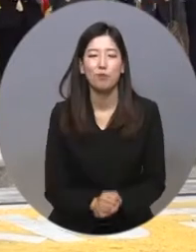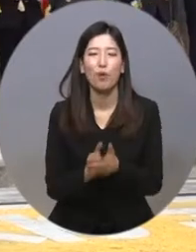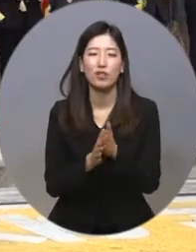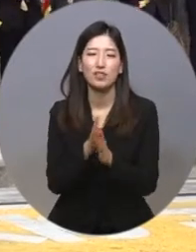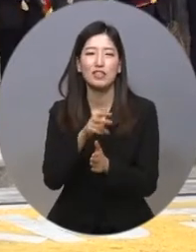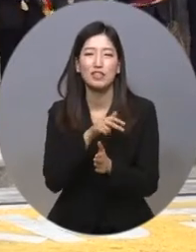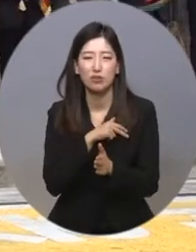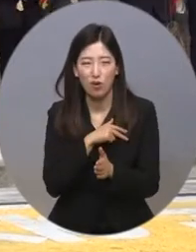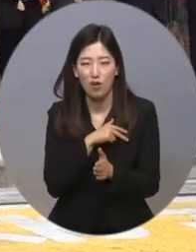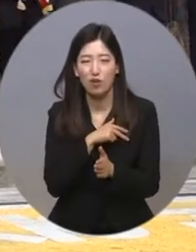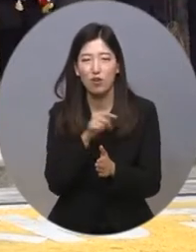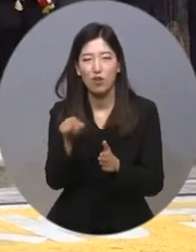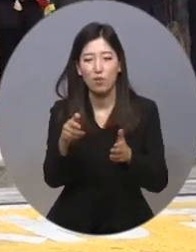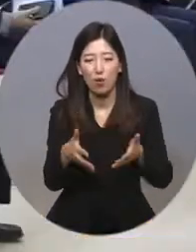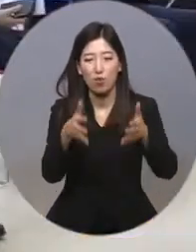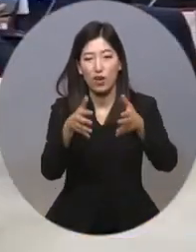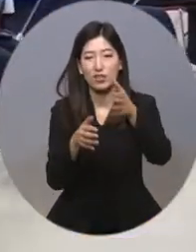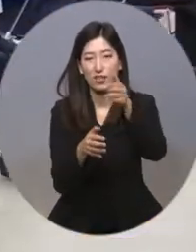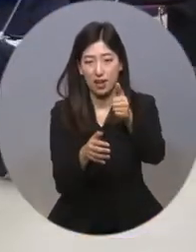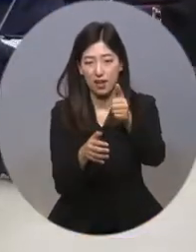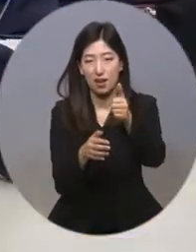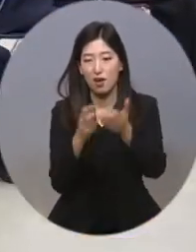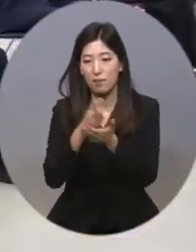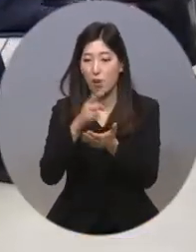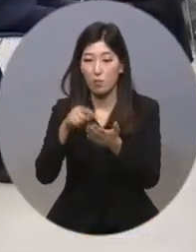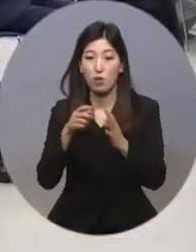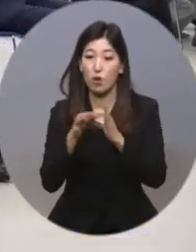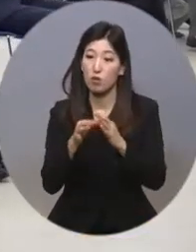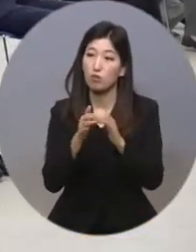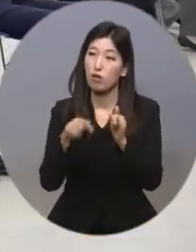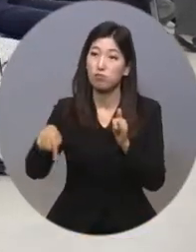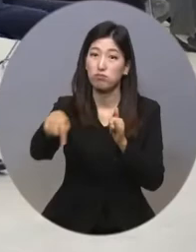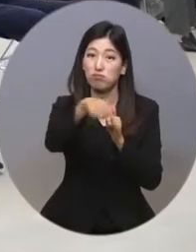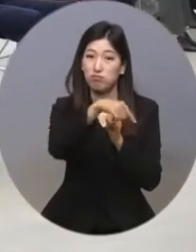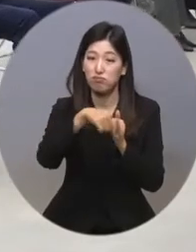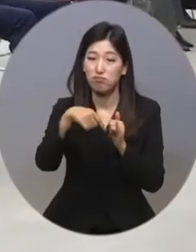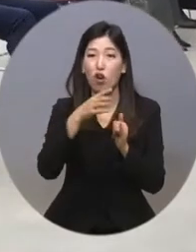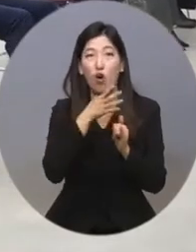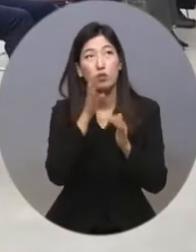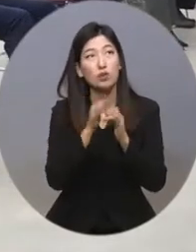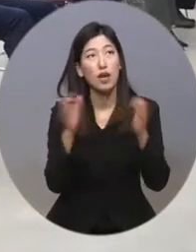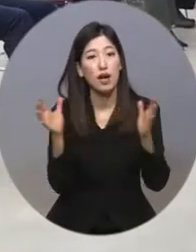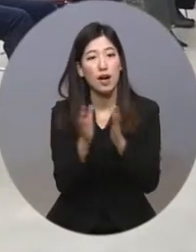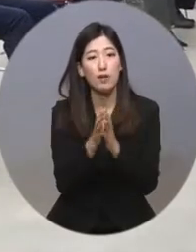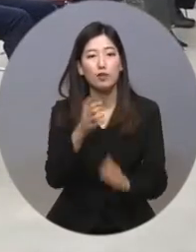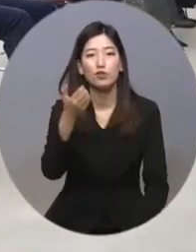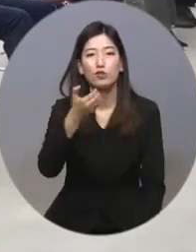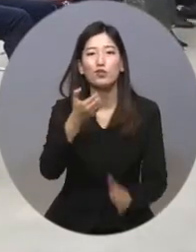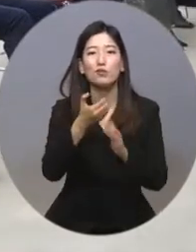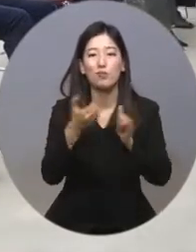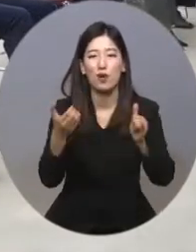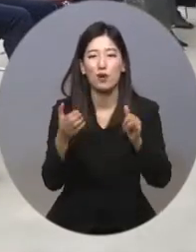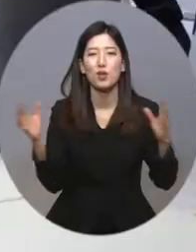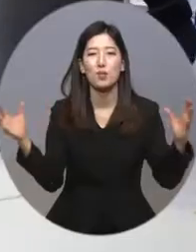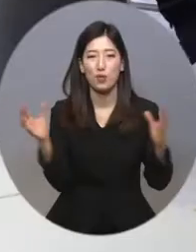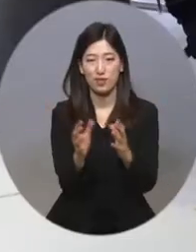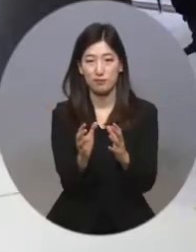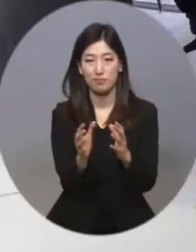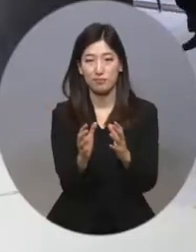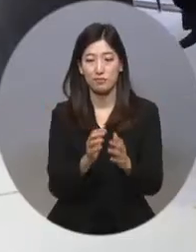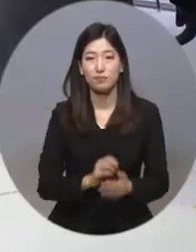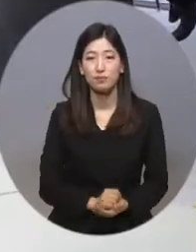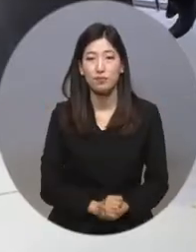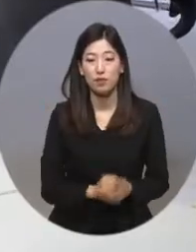이미화 명천실보복지관장, 법인 관계자 등 지역 어르신 포함 90여 명이 참석했으며 코로나